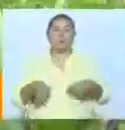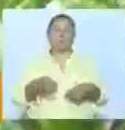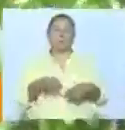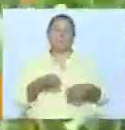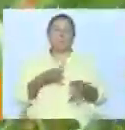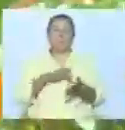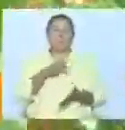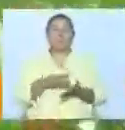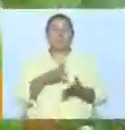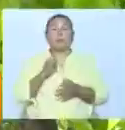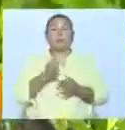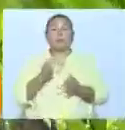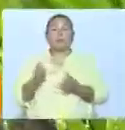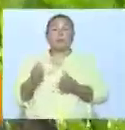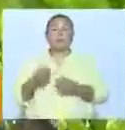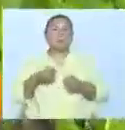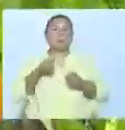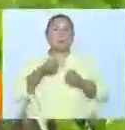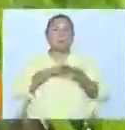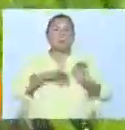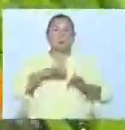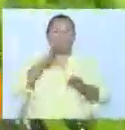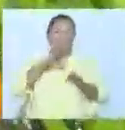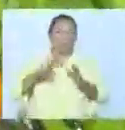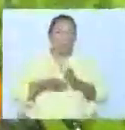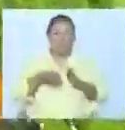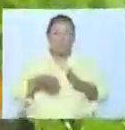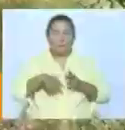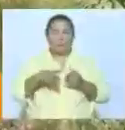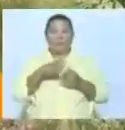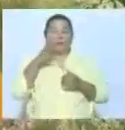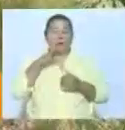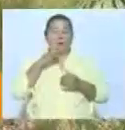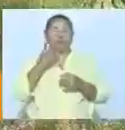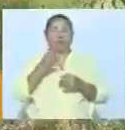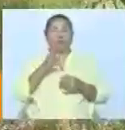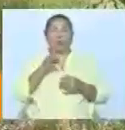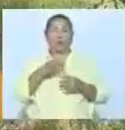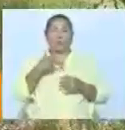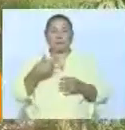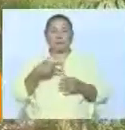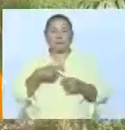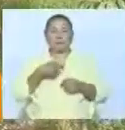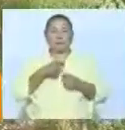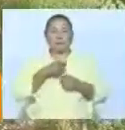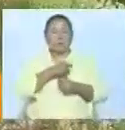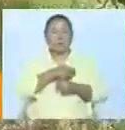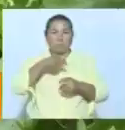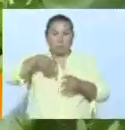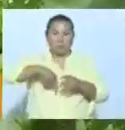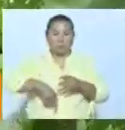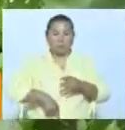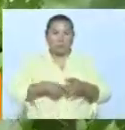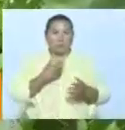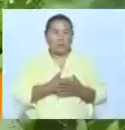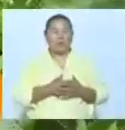центр для полива используются подземные воды из четырёх колодцев пробуренных на глубину 30 м в летнюю жаркую пору зелёные